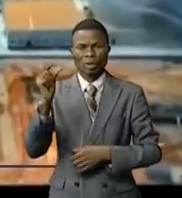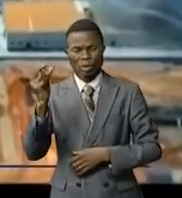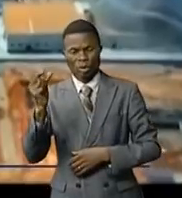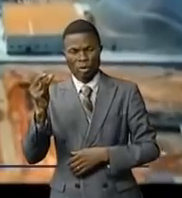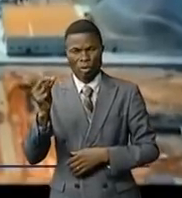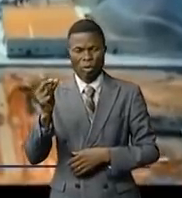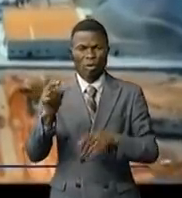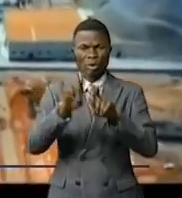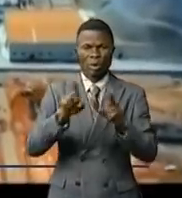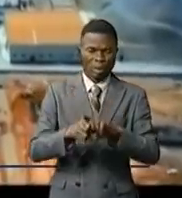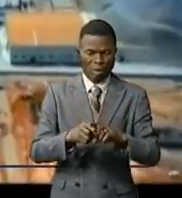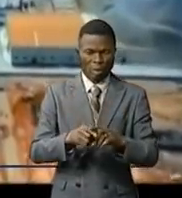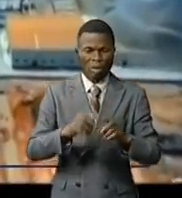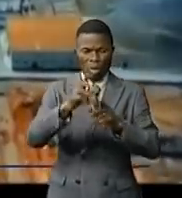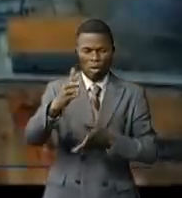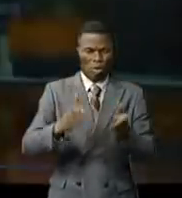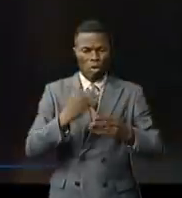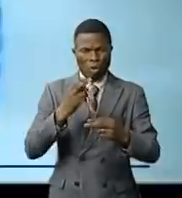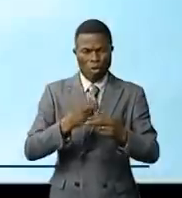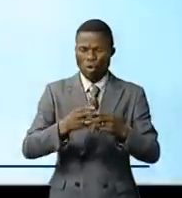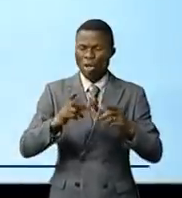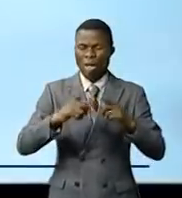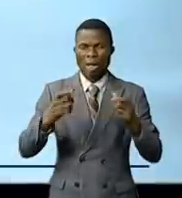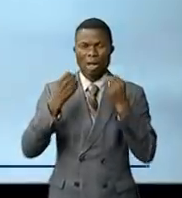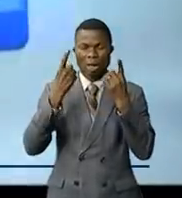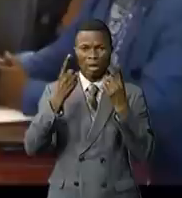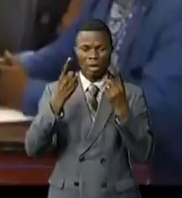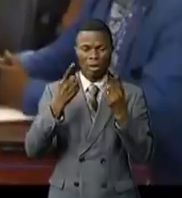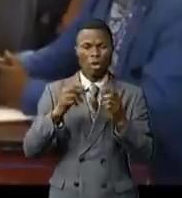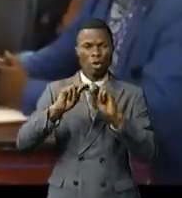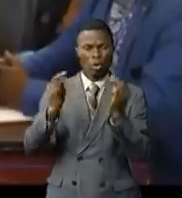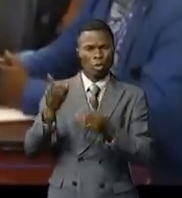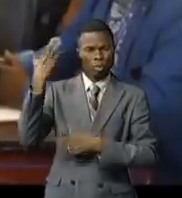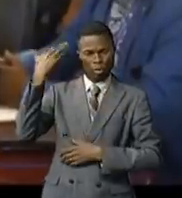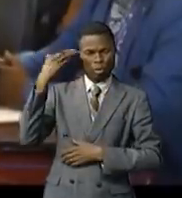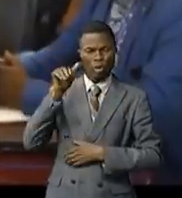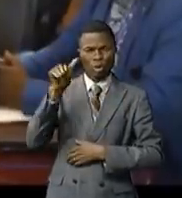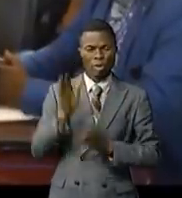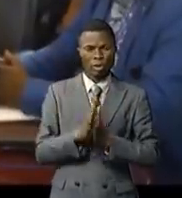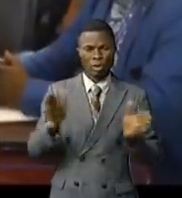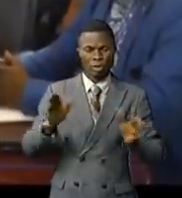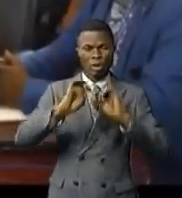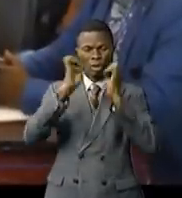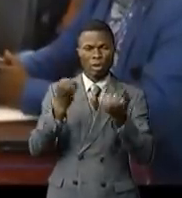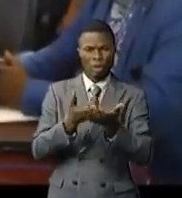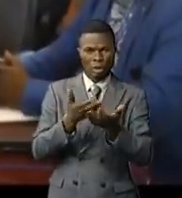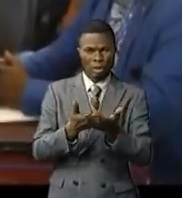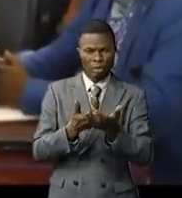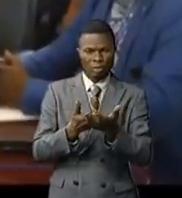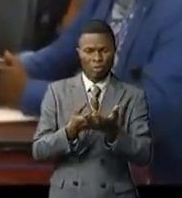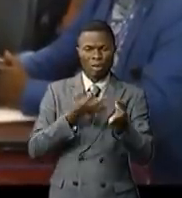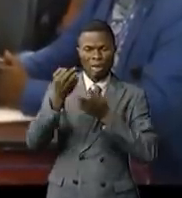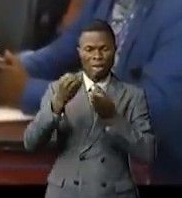feuilles, empaqueté par une robotique impressionnante de dernière génération, le directeur général de la Sicomine s'est livré à cœur